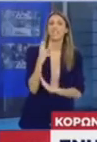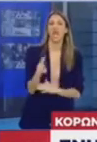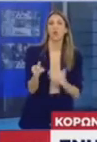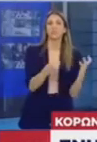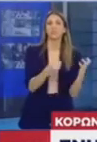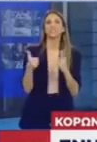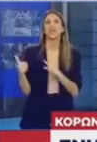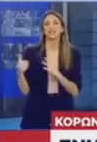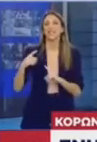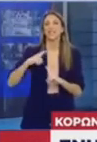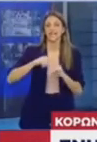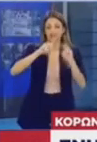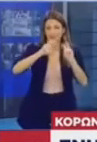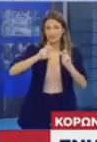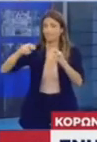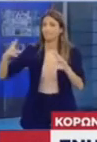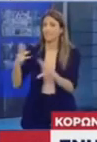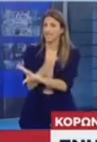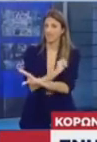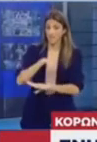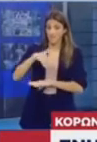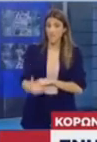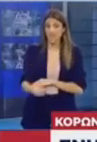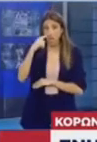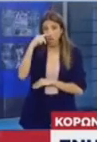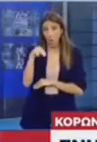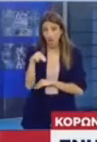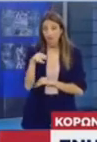11.366 τεστ την ημέρα και τον Νοέμβρη